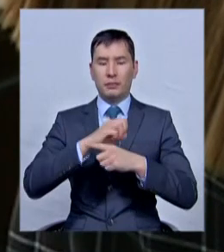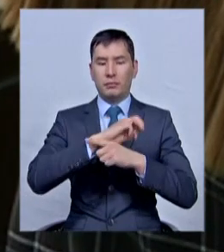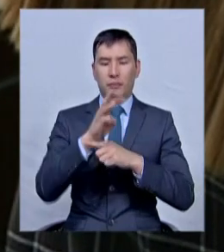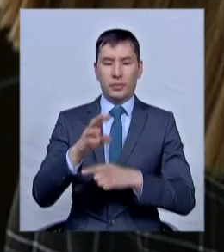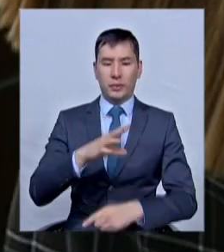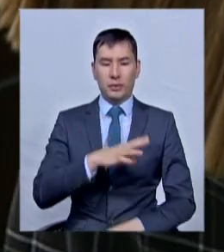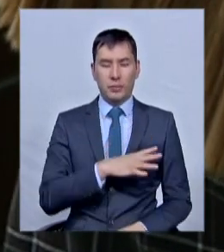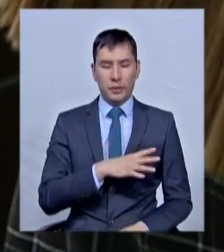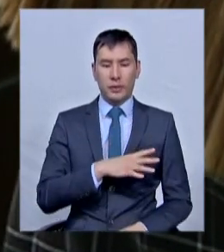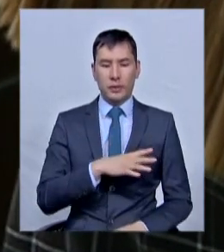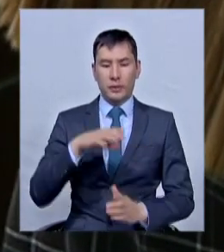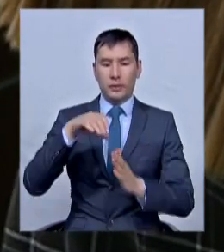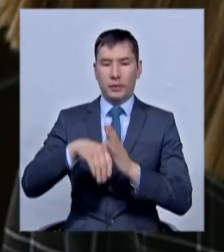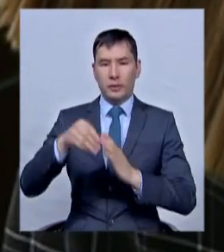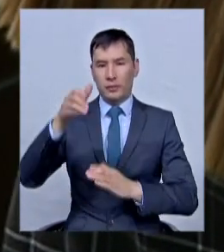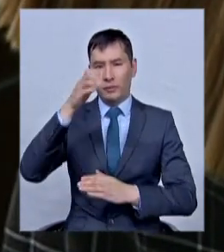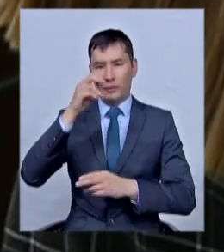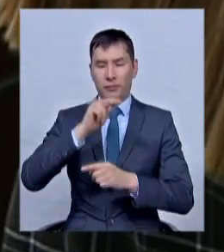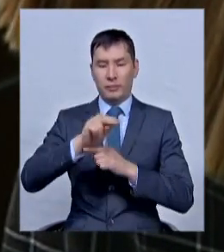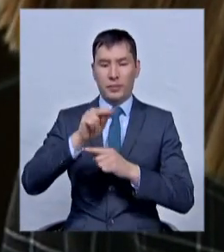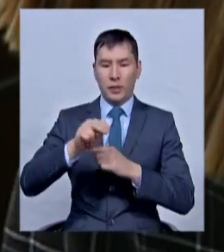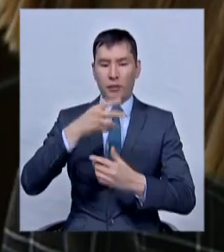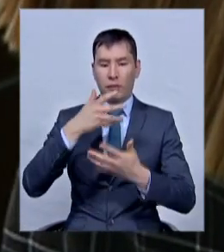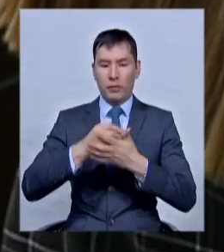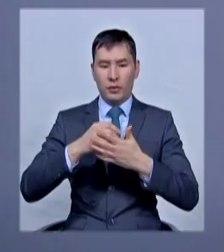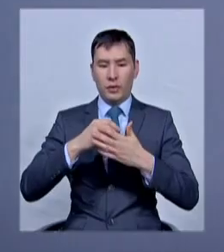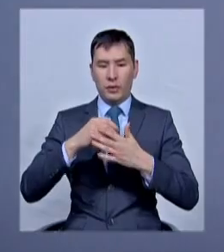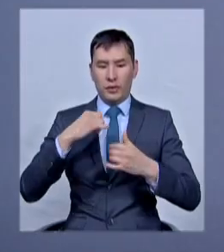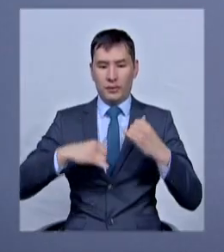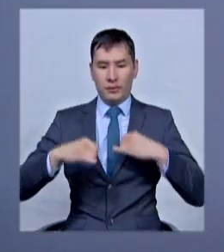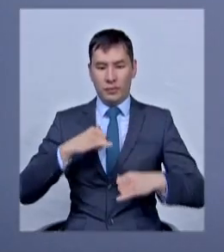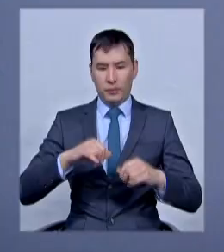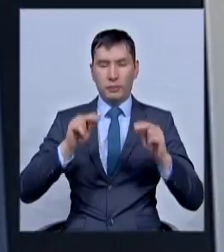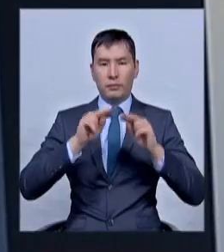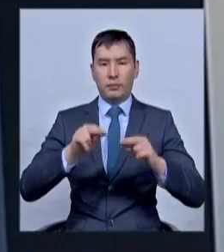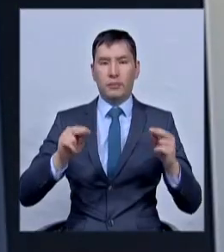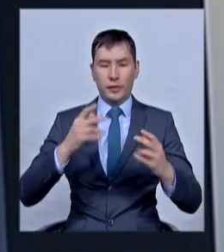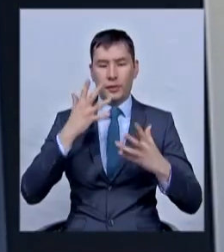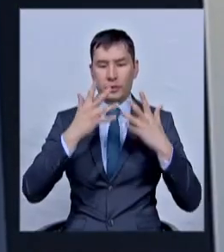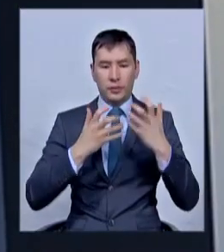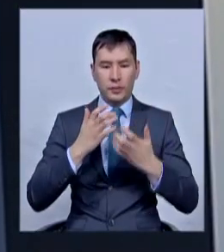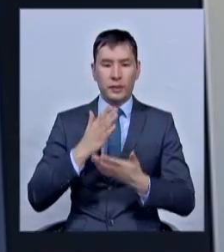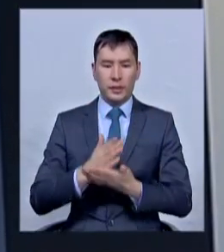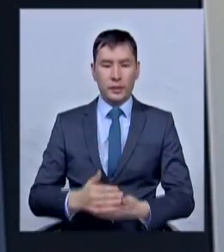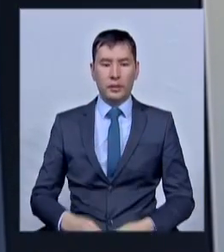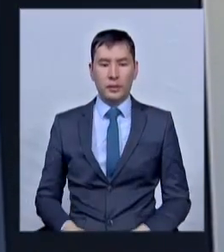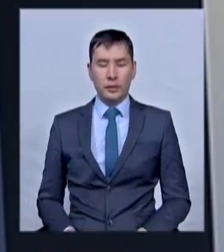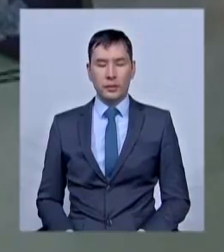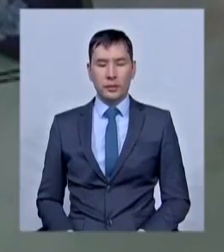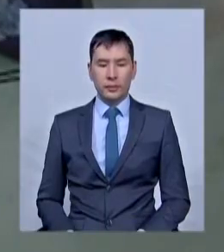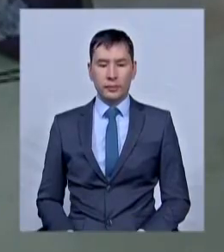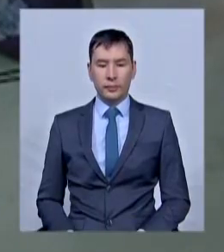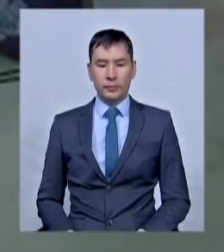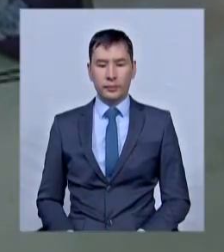отандық платформа арқылы білім беріп жатқан мұғалімдер өз жұмыстарына аса мұқият. Оқу сапасын аудандық білім беру басшысы мен мектеп директоры